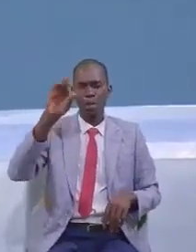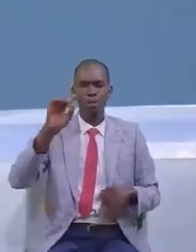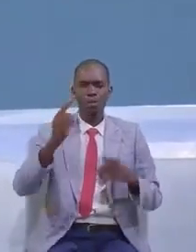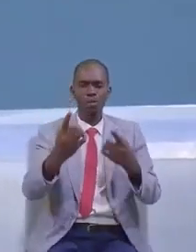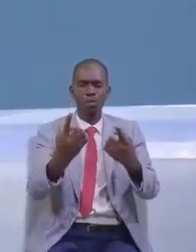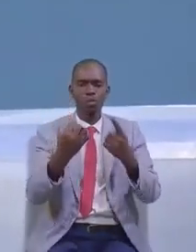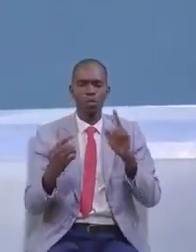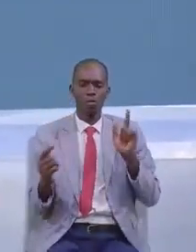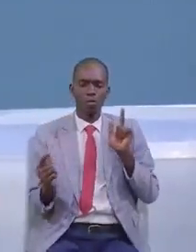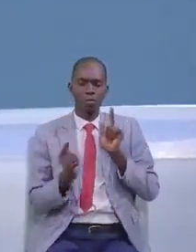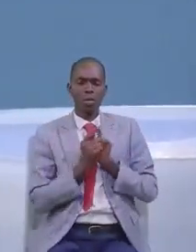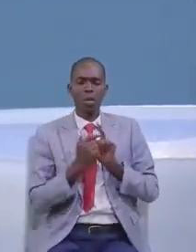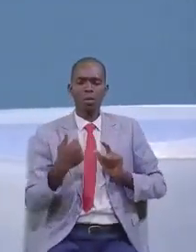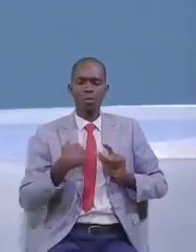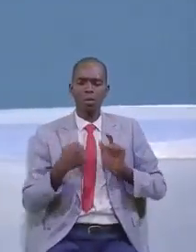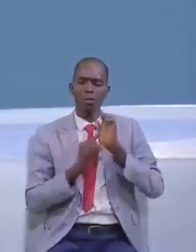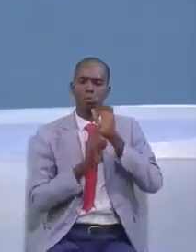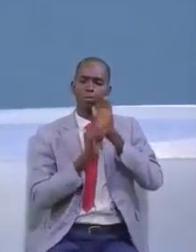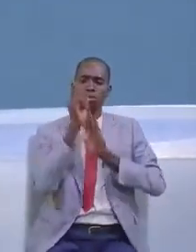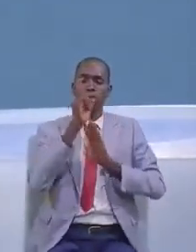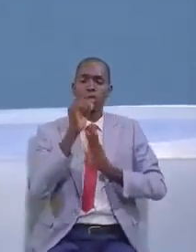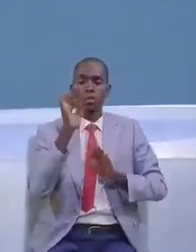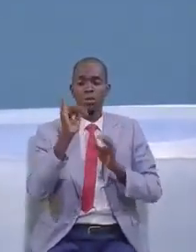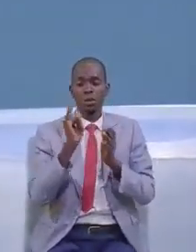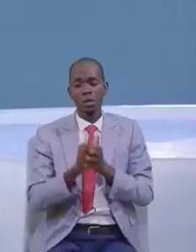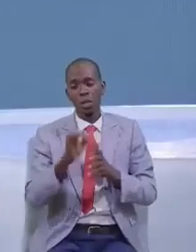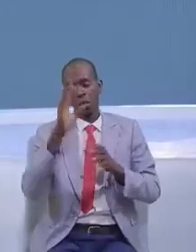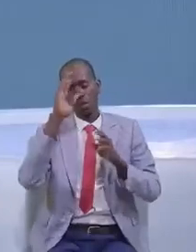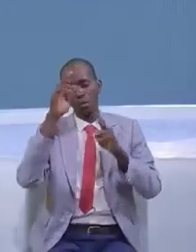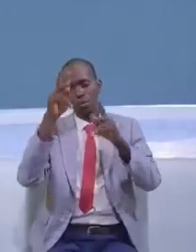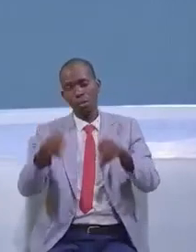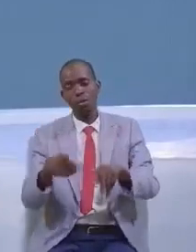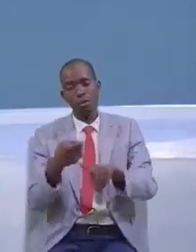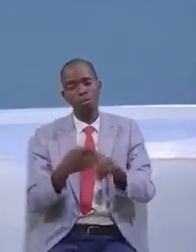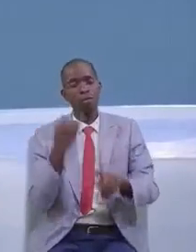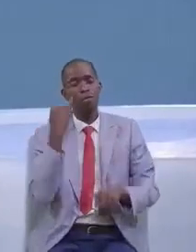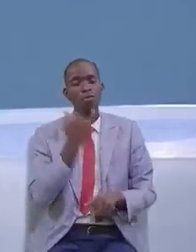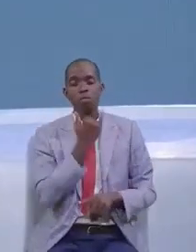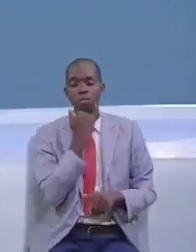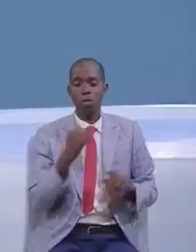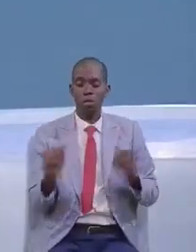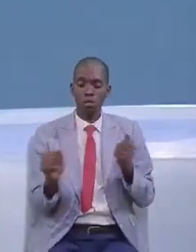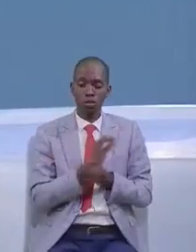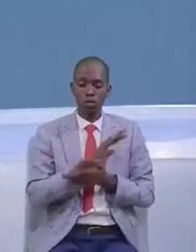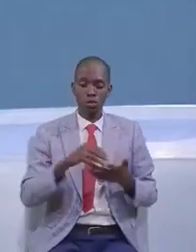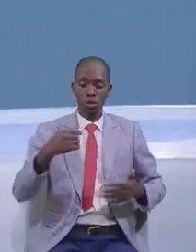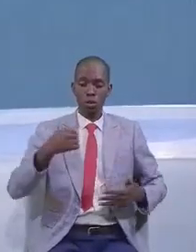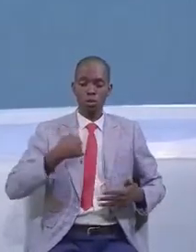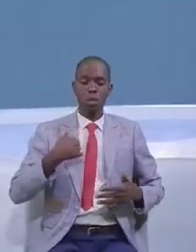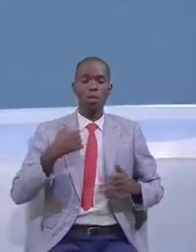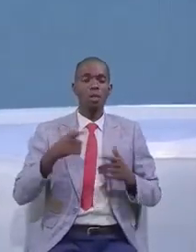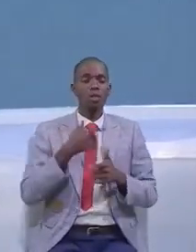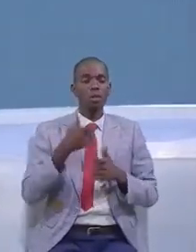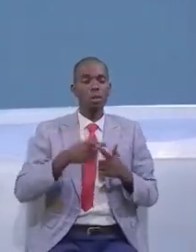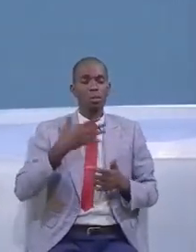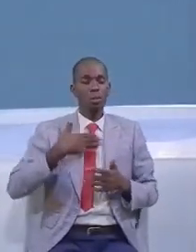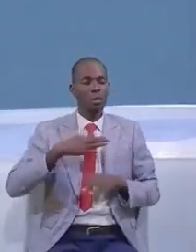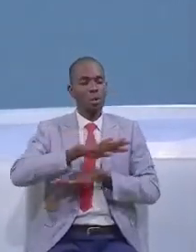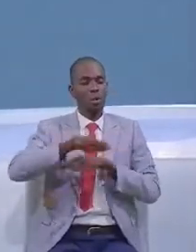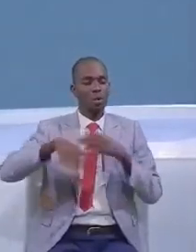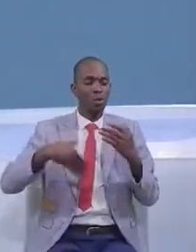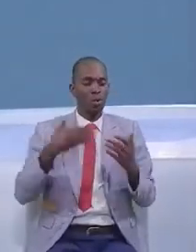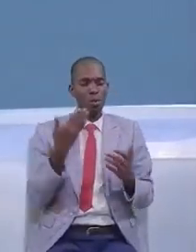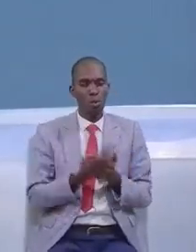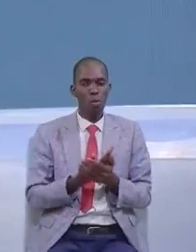ఎవడైనా వస్తే, if he destroys me, the whole nation of Israel will be our slaves.